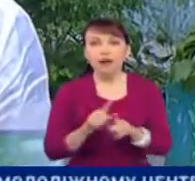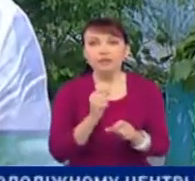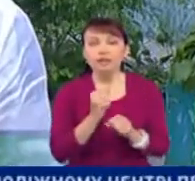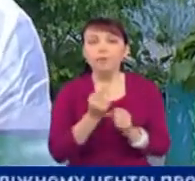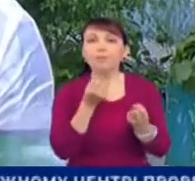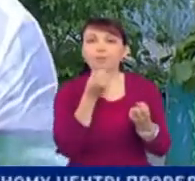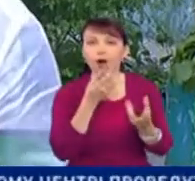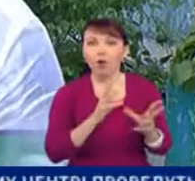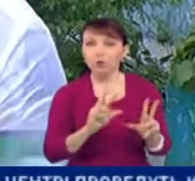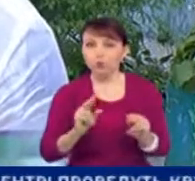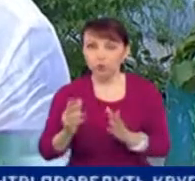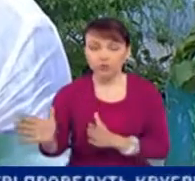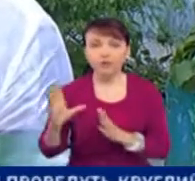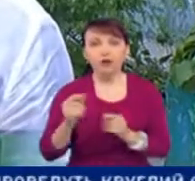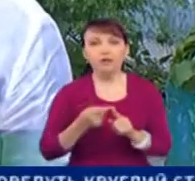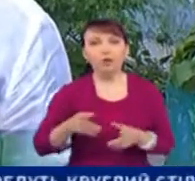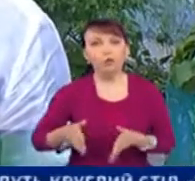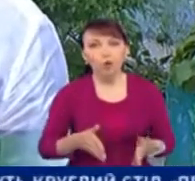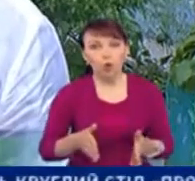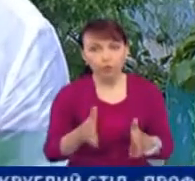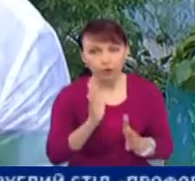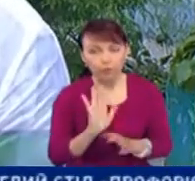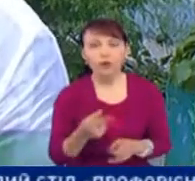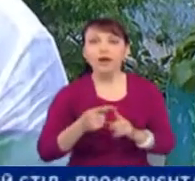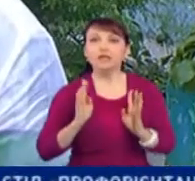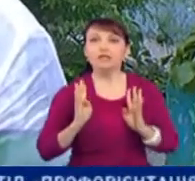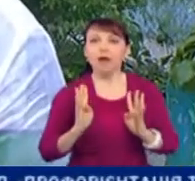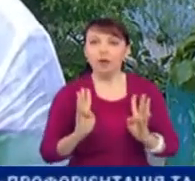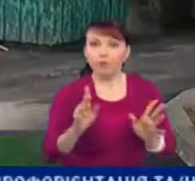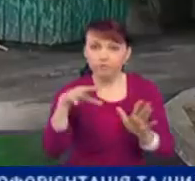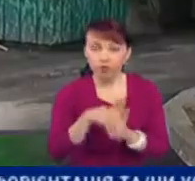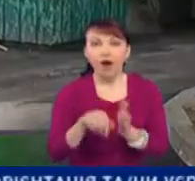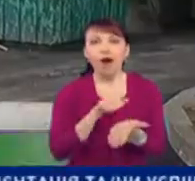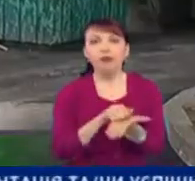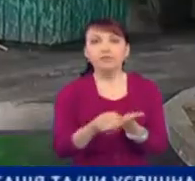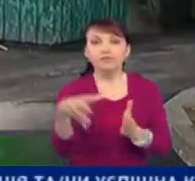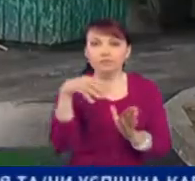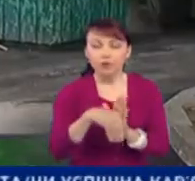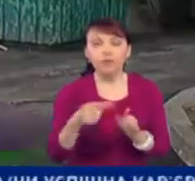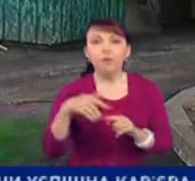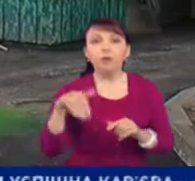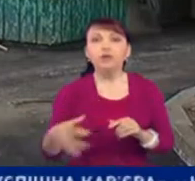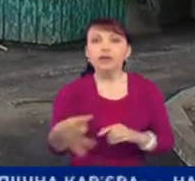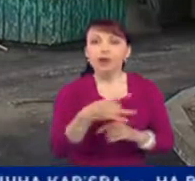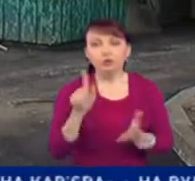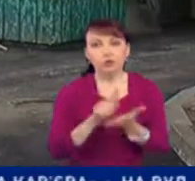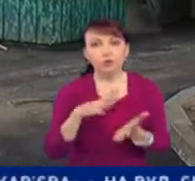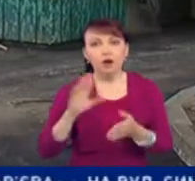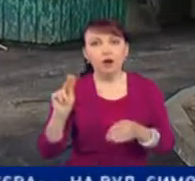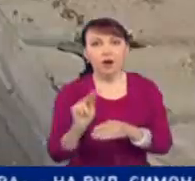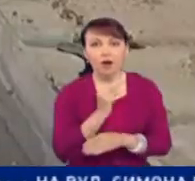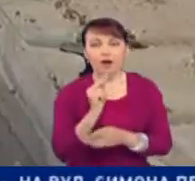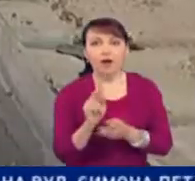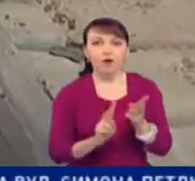В благоустройство входять дорожки, входять забор і входять асфальтування. Лише у Подільському районі мають оновити з